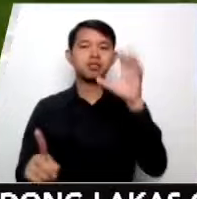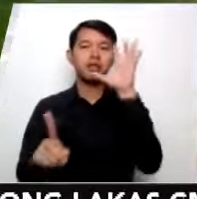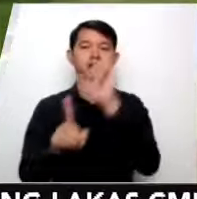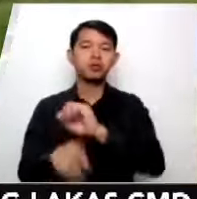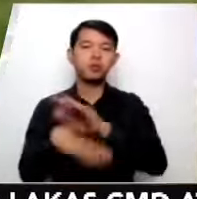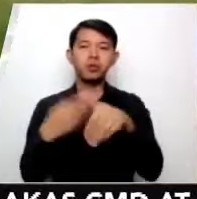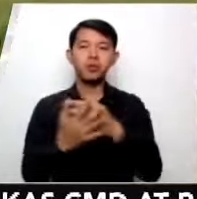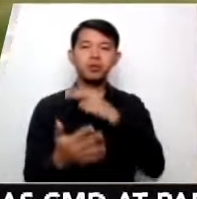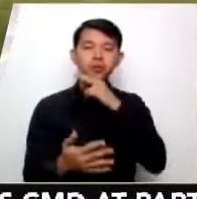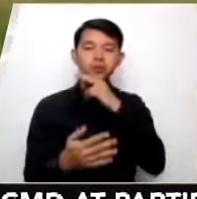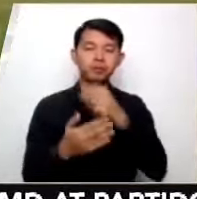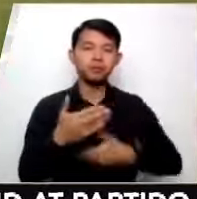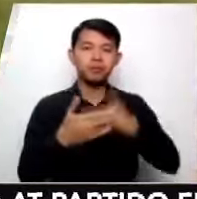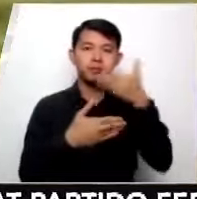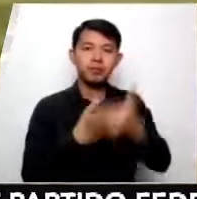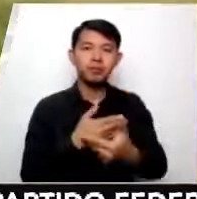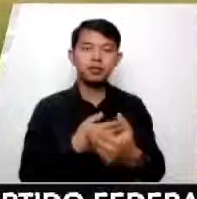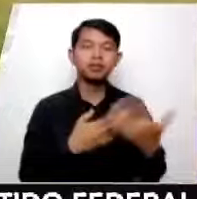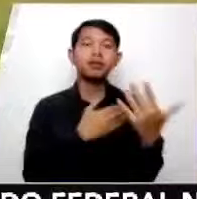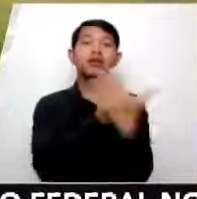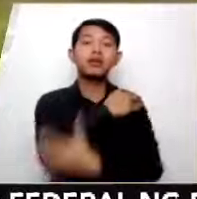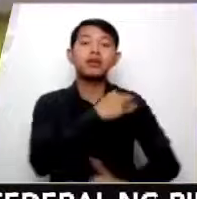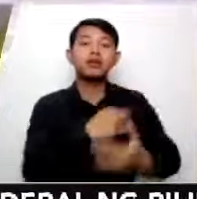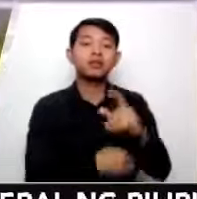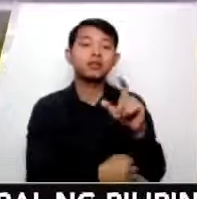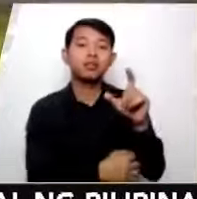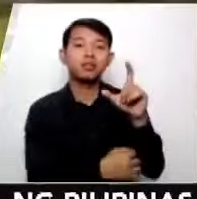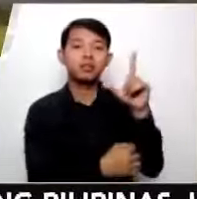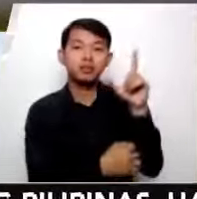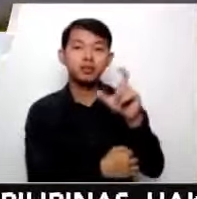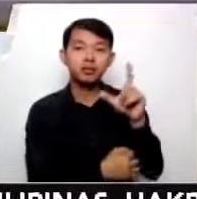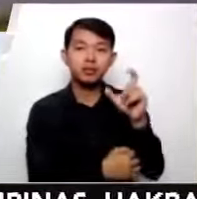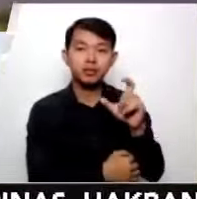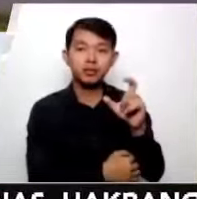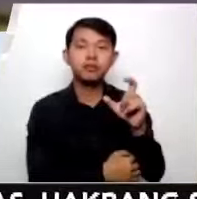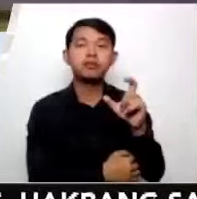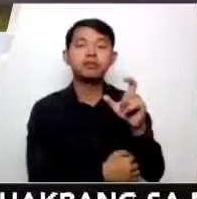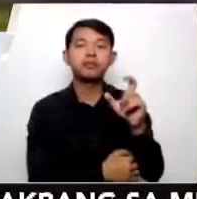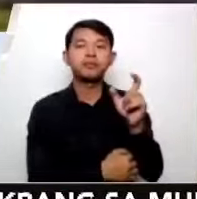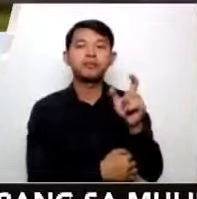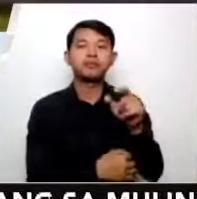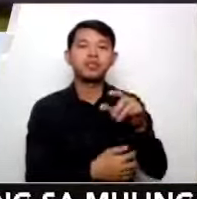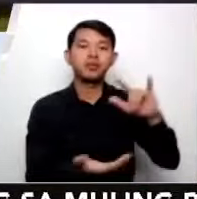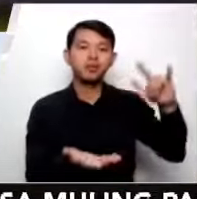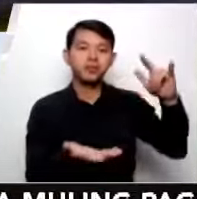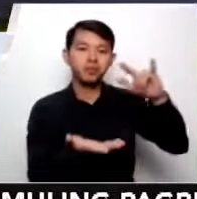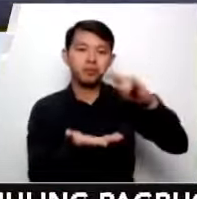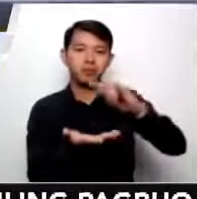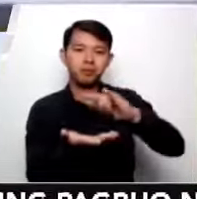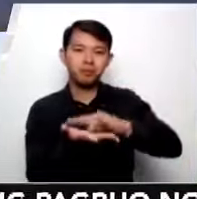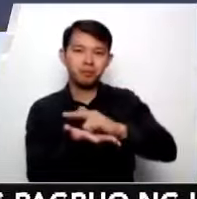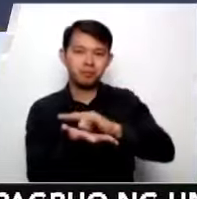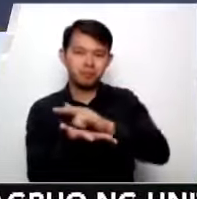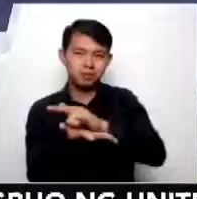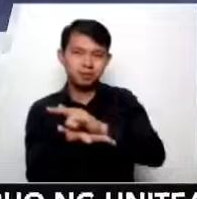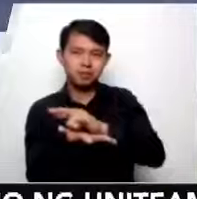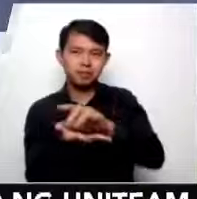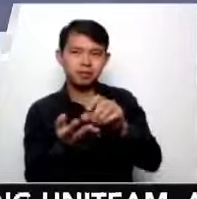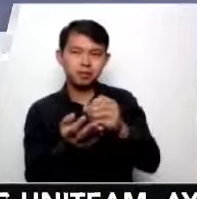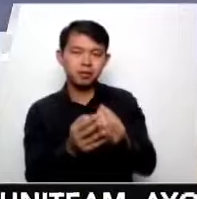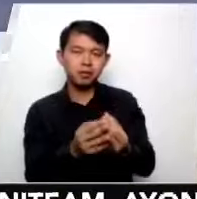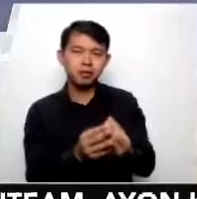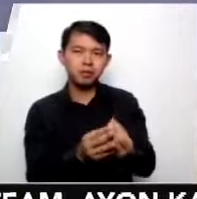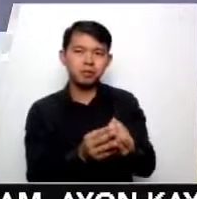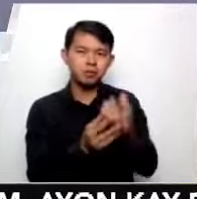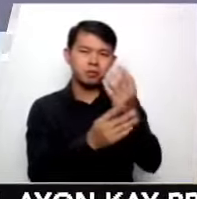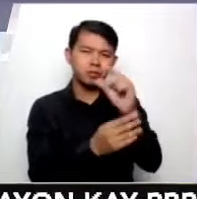yan sa Turkey, sumadsad ang harapan nito at bahagyang nag-spark ang ilalim. Naipabatid ng mga piloto sa control